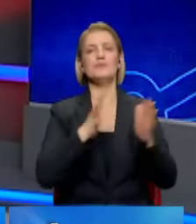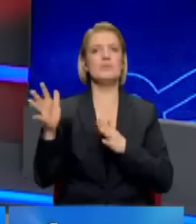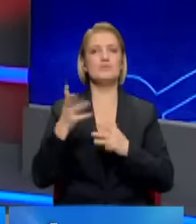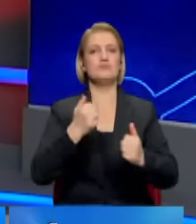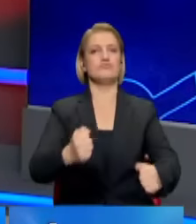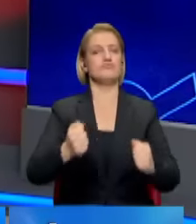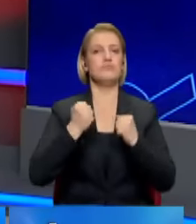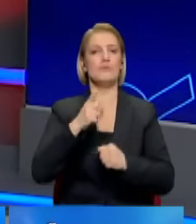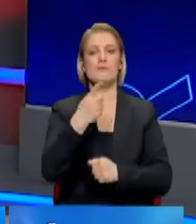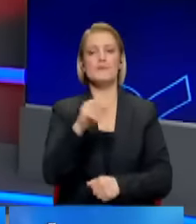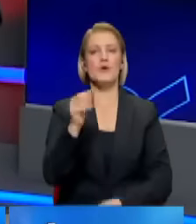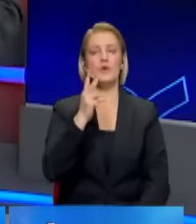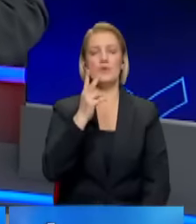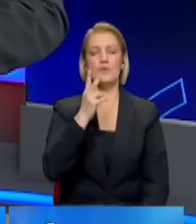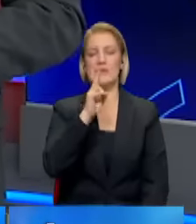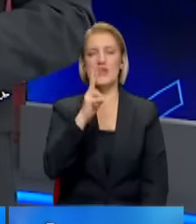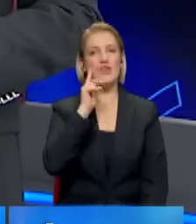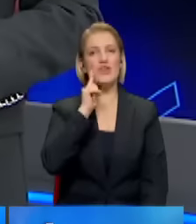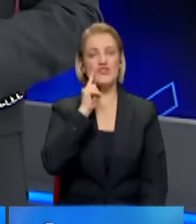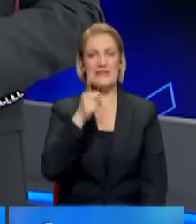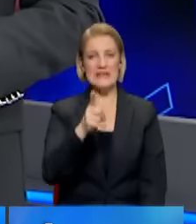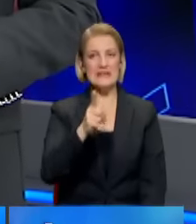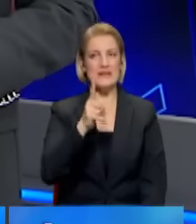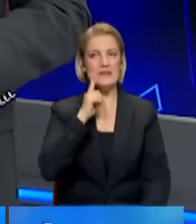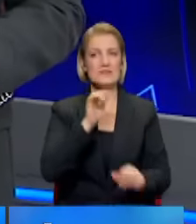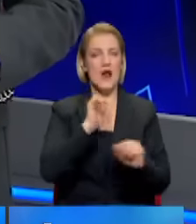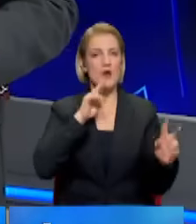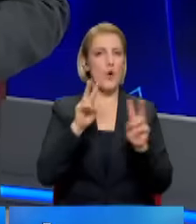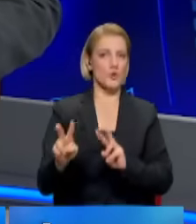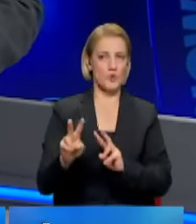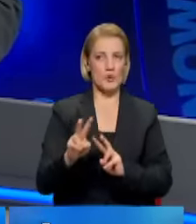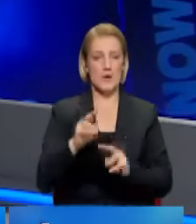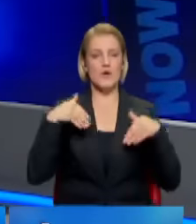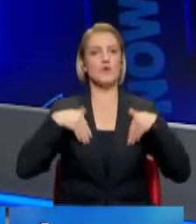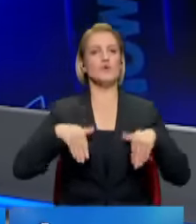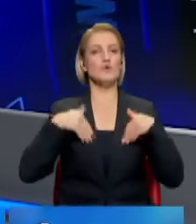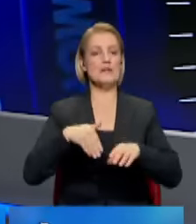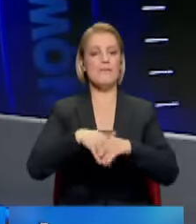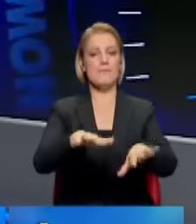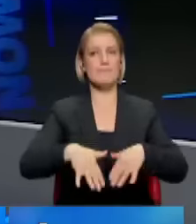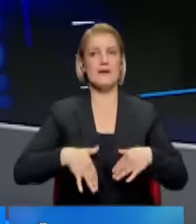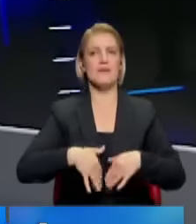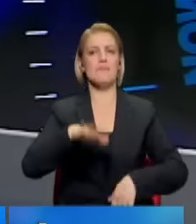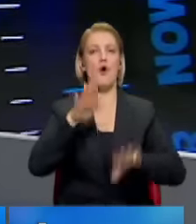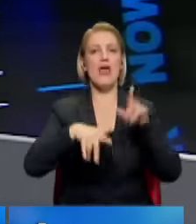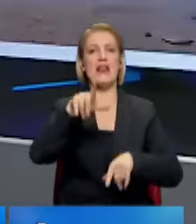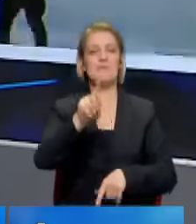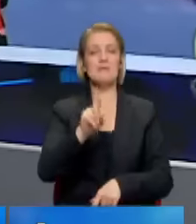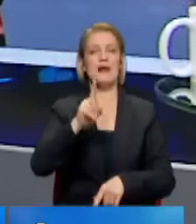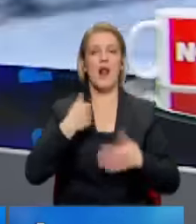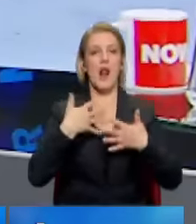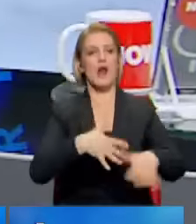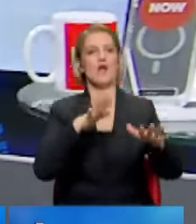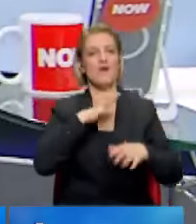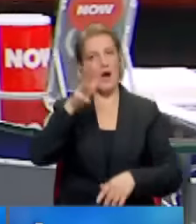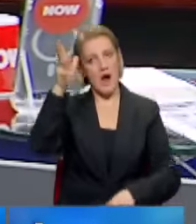koruyor. 1.2 milyon kişinin etkilendiği o tayfuna bakacağız. Sadece o da değil. Gürcistan Meclisi'nde boyalı bir eylem vardı.